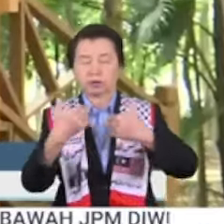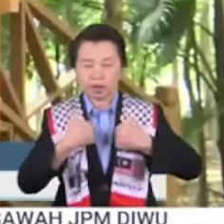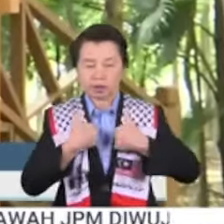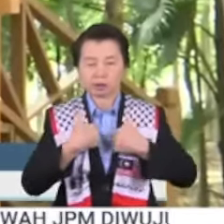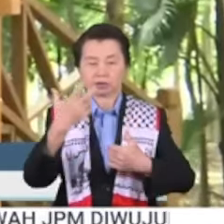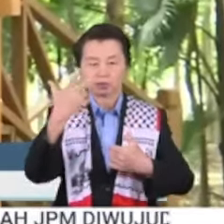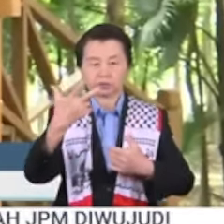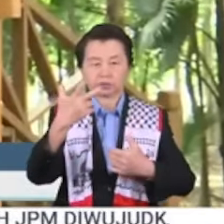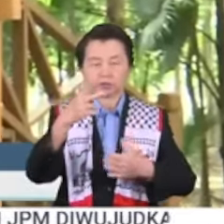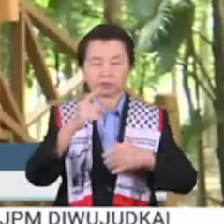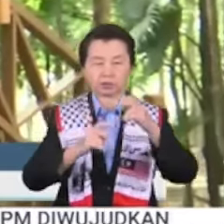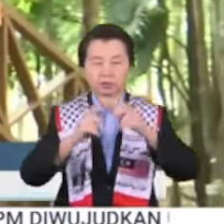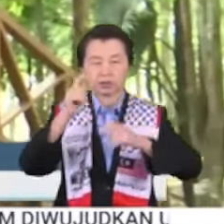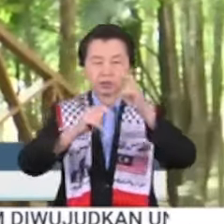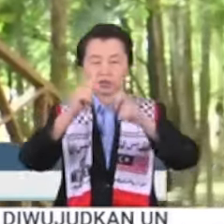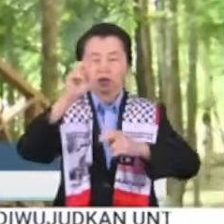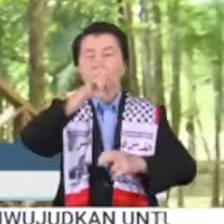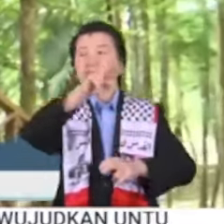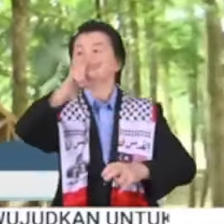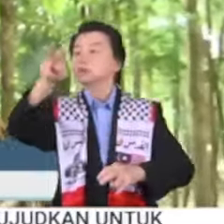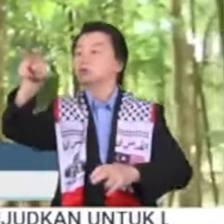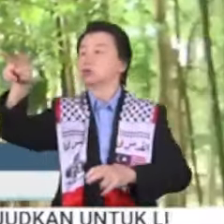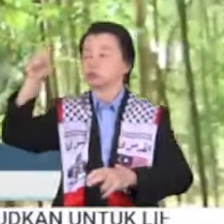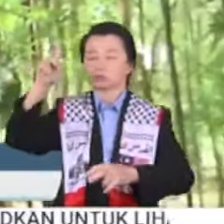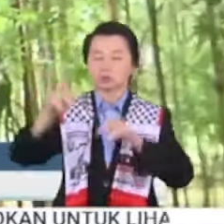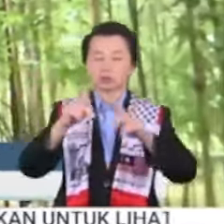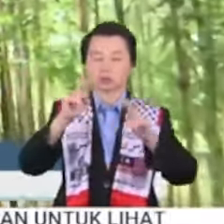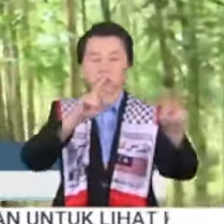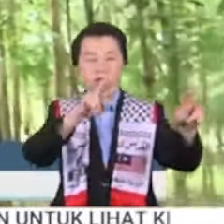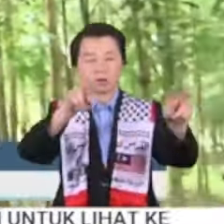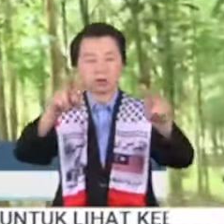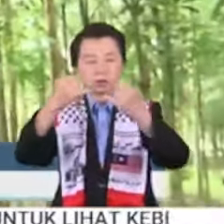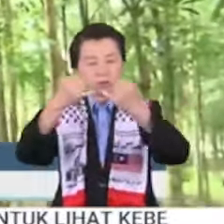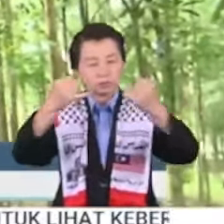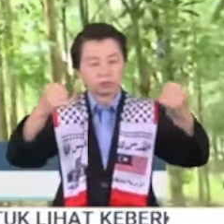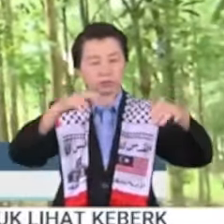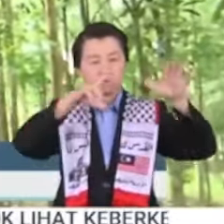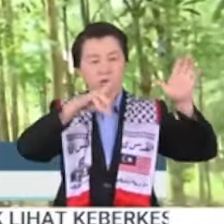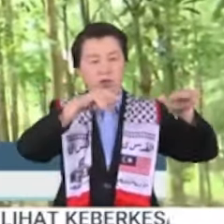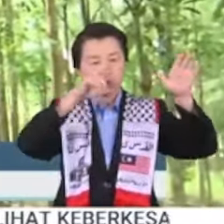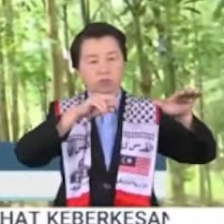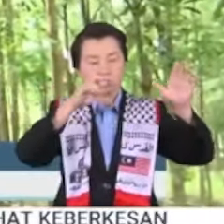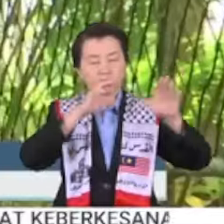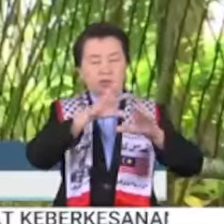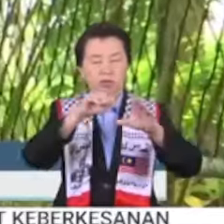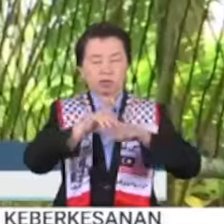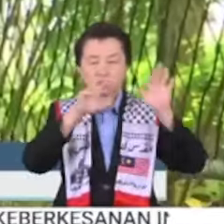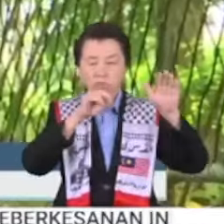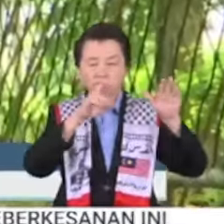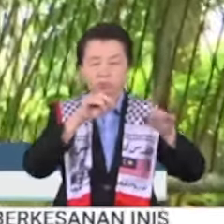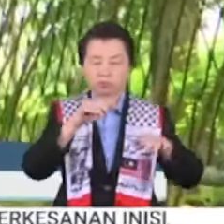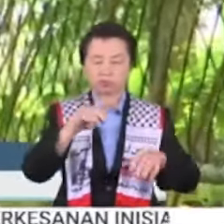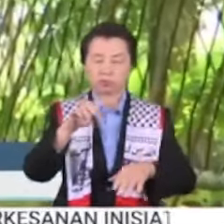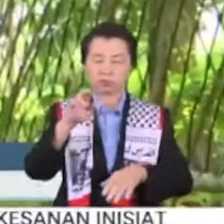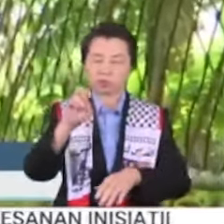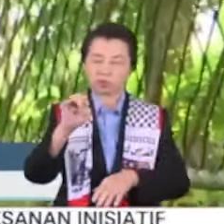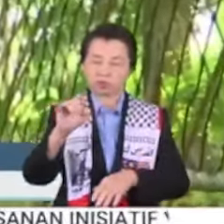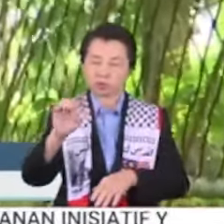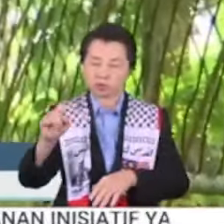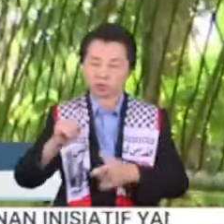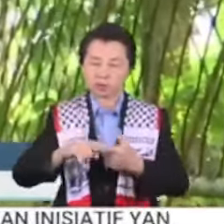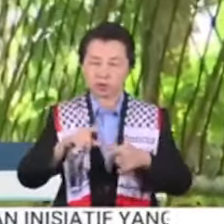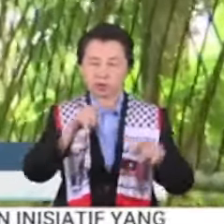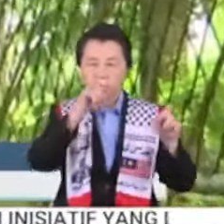menyediakan 3 buah menara peninjau. Ia bagi memudahkan pengunjung melihat pelbagai spesies burung, termasuk spesies burung enggang, burung